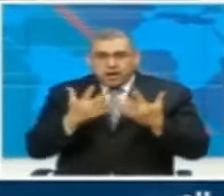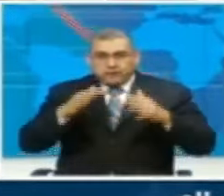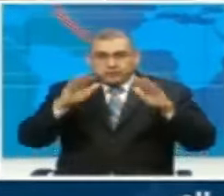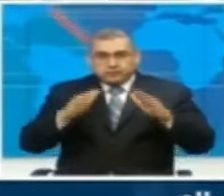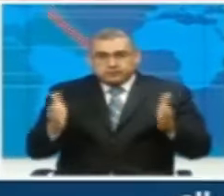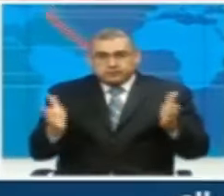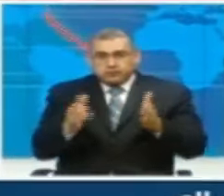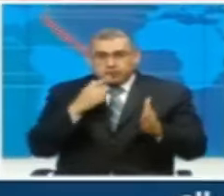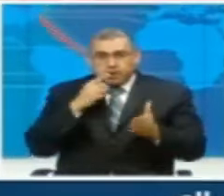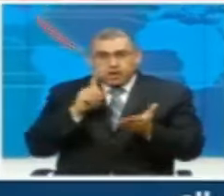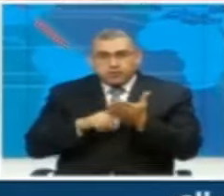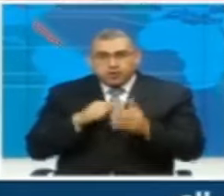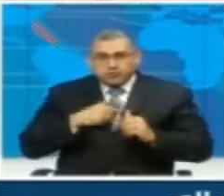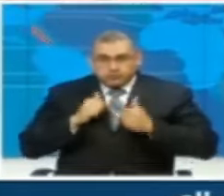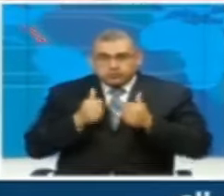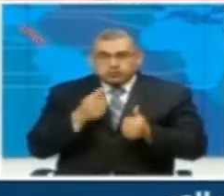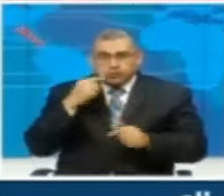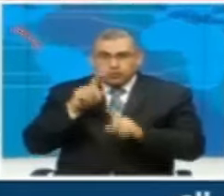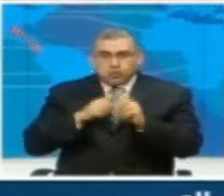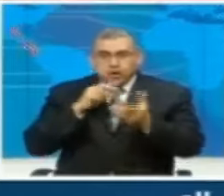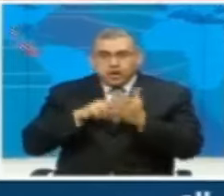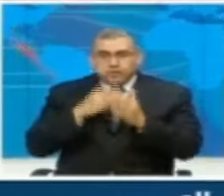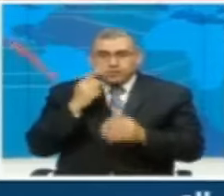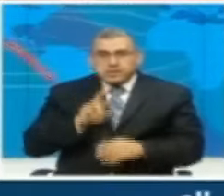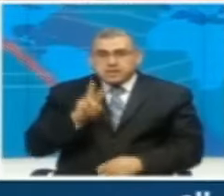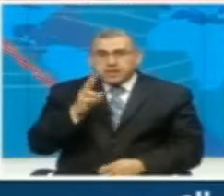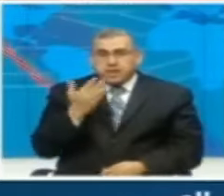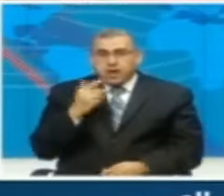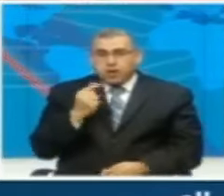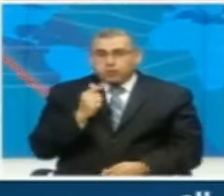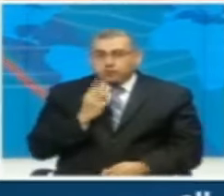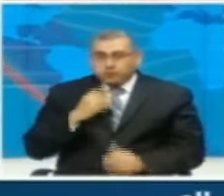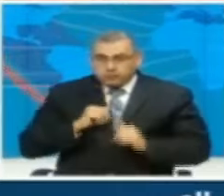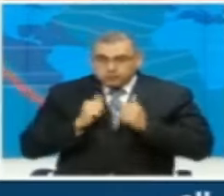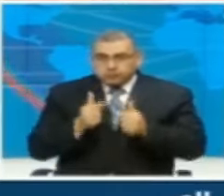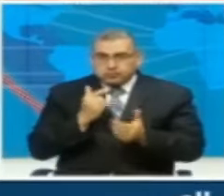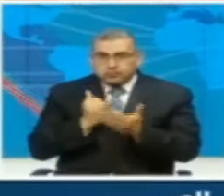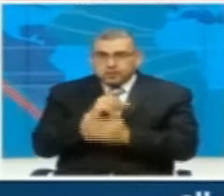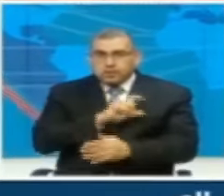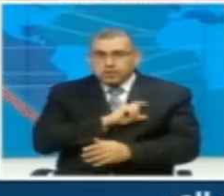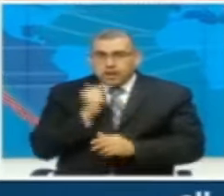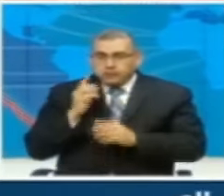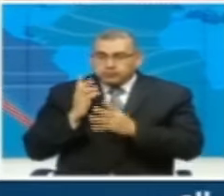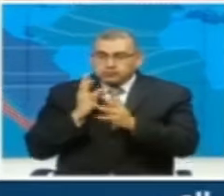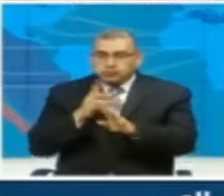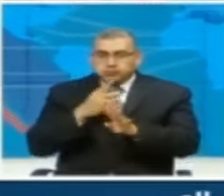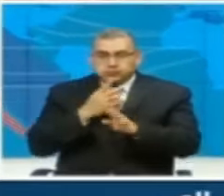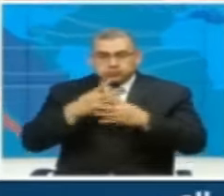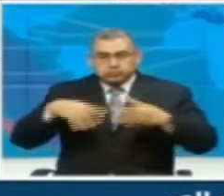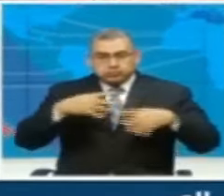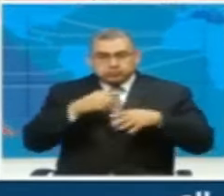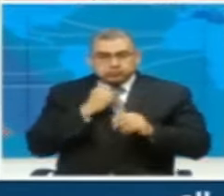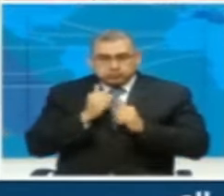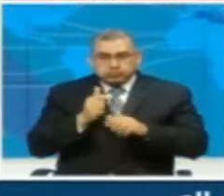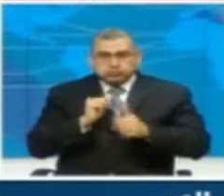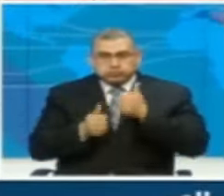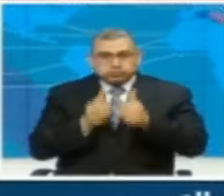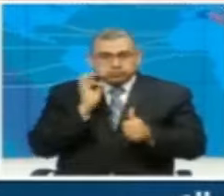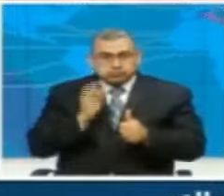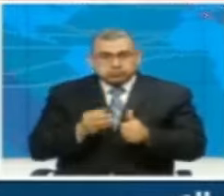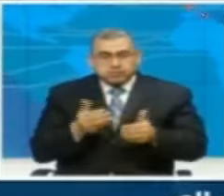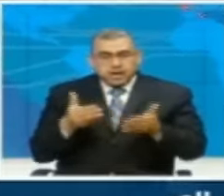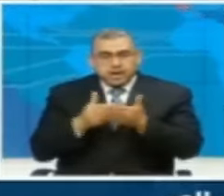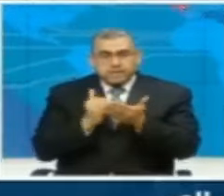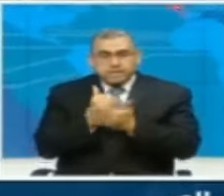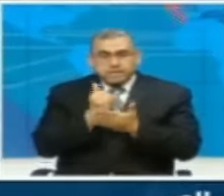المدارس. احنا جينا النهاردة في بداية اليوم الدراسي كانت الساعة 7:15، والتلامذة كلهم كانوا ملتزمين ومنتظمين، وهيئة التدريس كانت